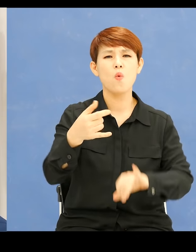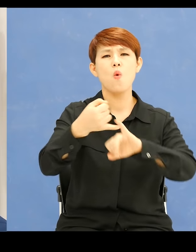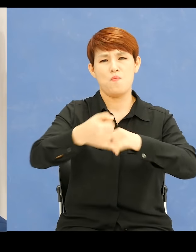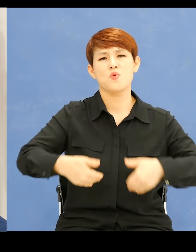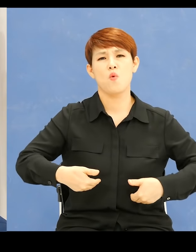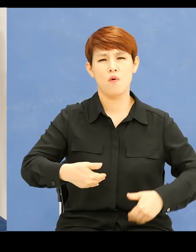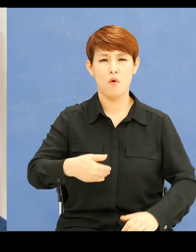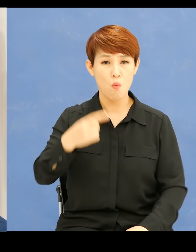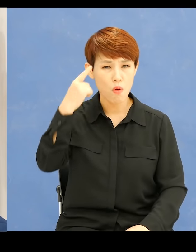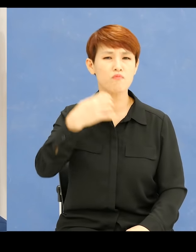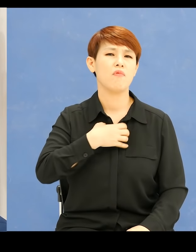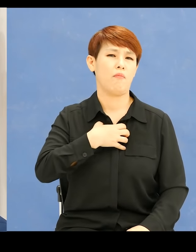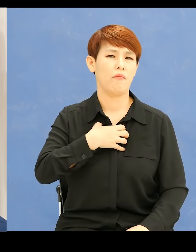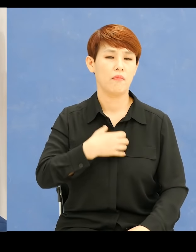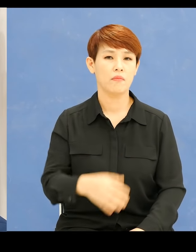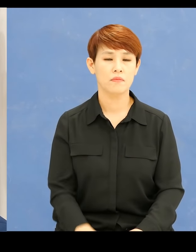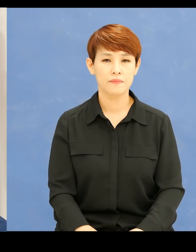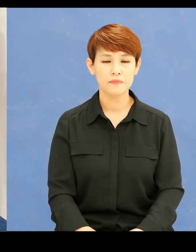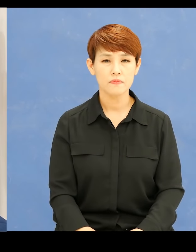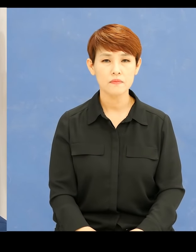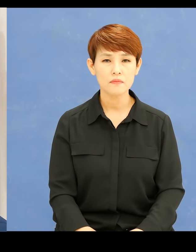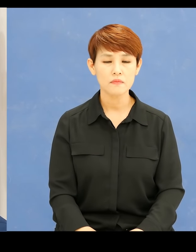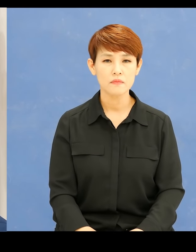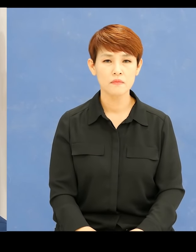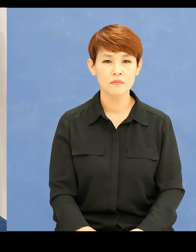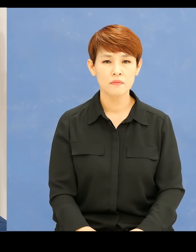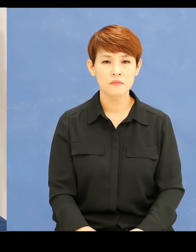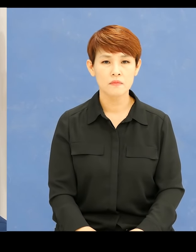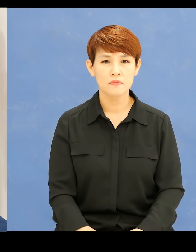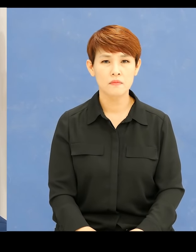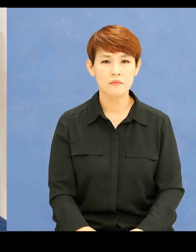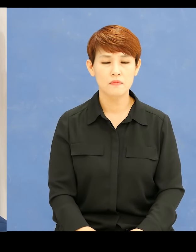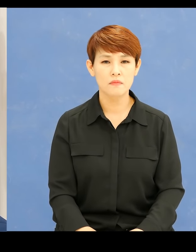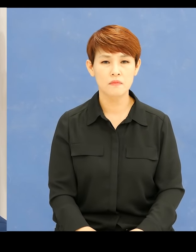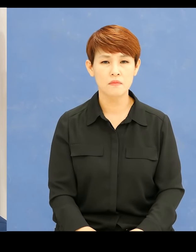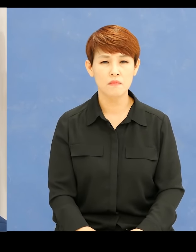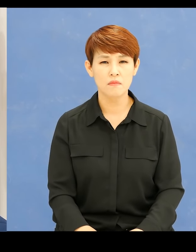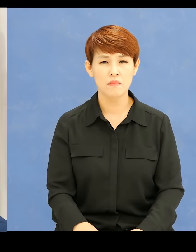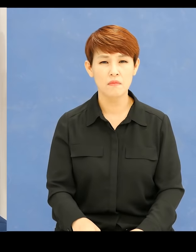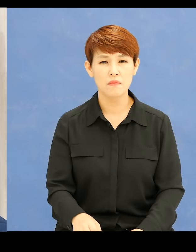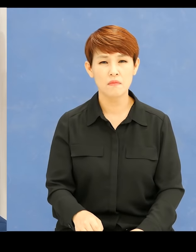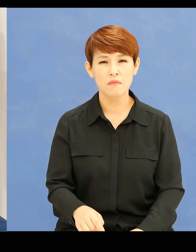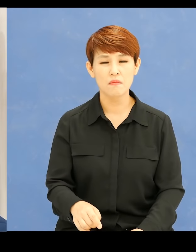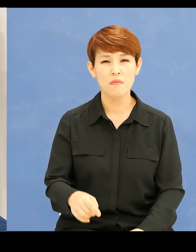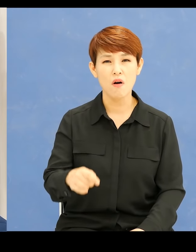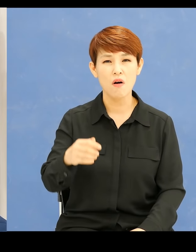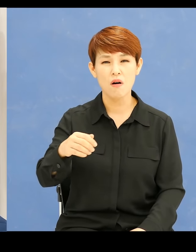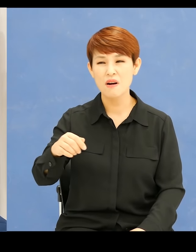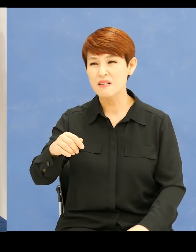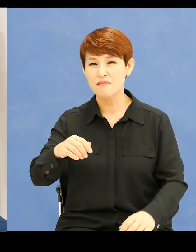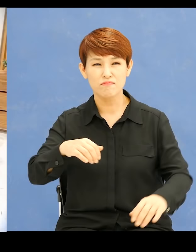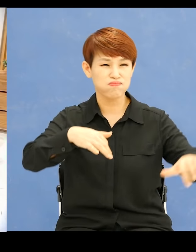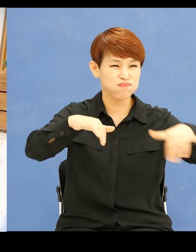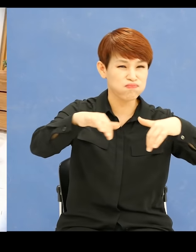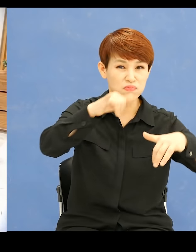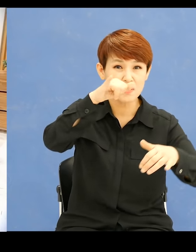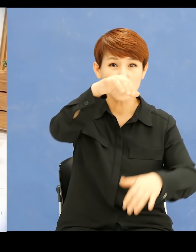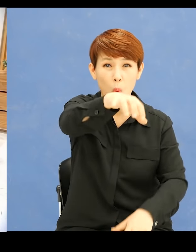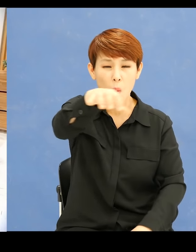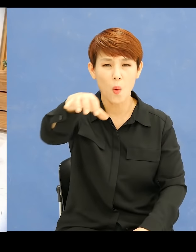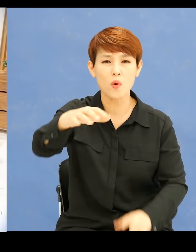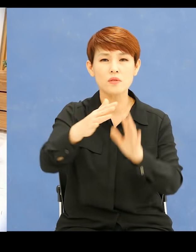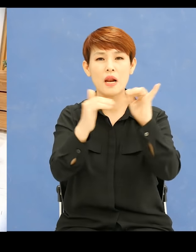지역들이죠. 예. 그러니까 이제 팔고 나오면은 지나가는 또 그 사람들이 그 흑인 지역이니까 뭐 창문 열고 하늘로 총 빵빵빵